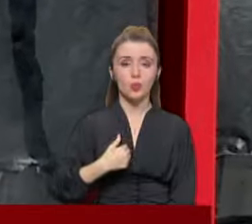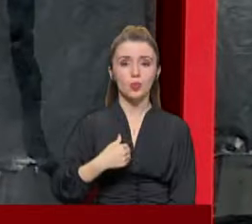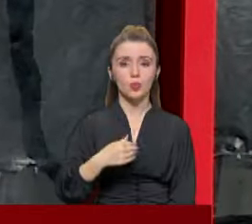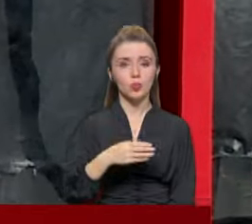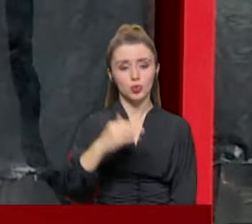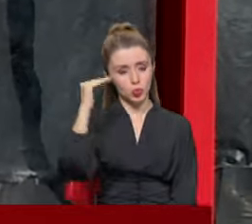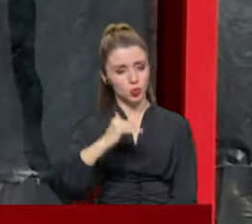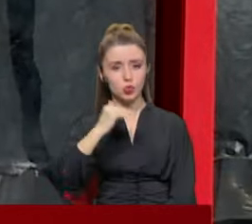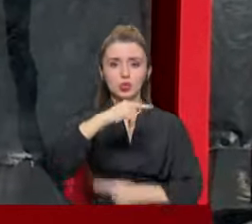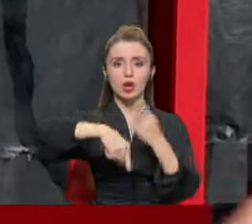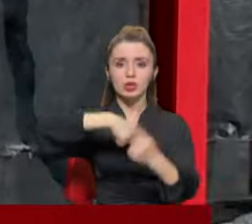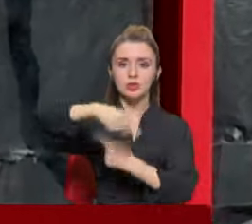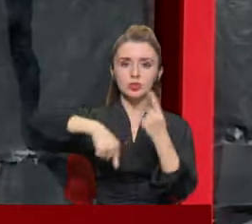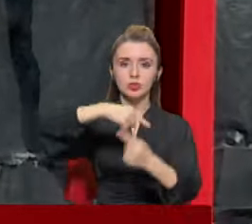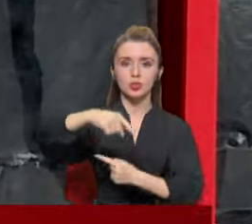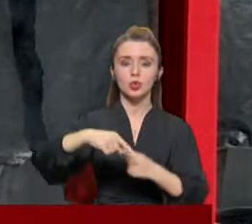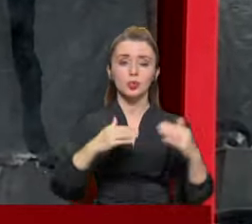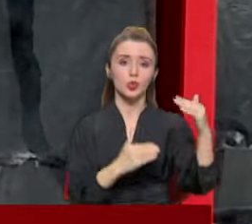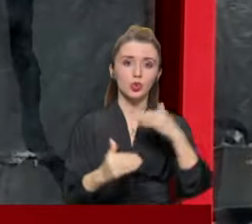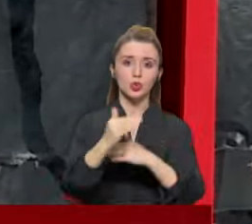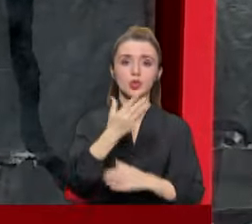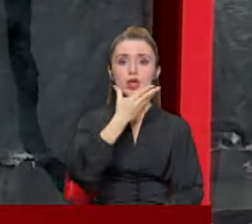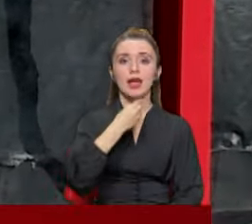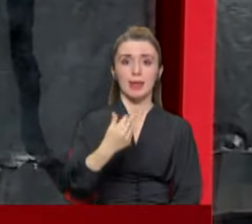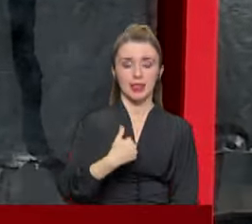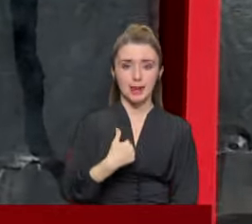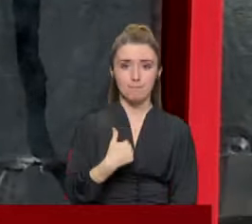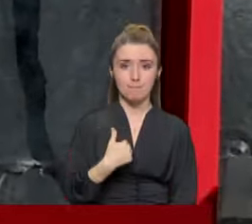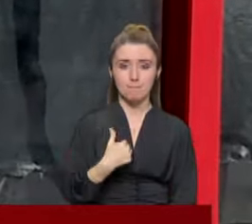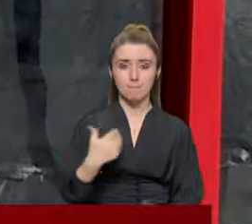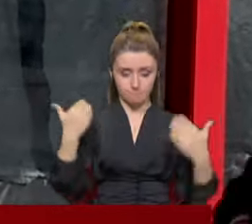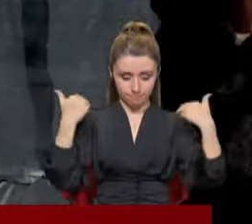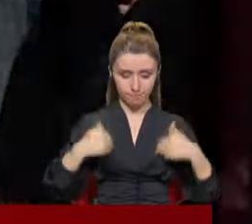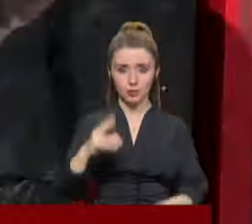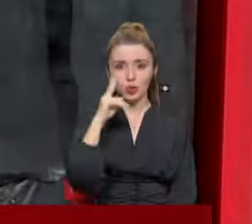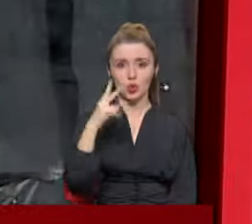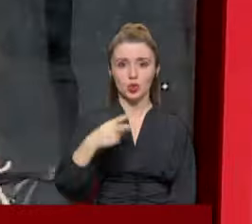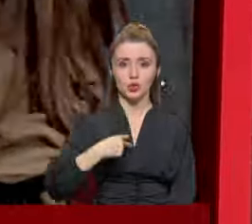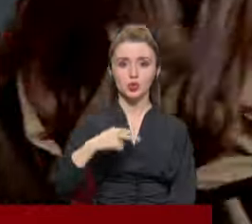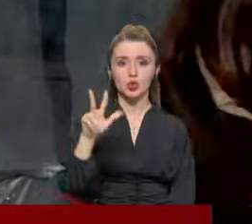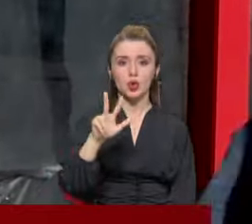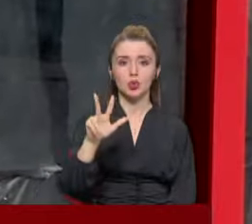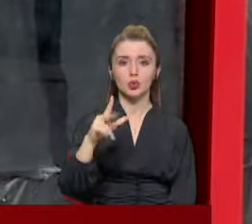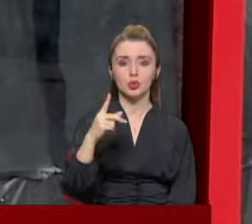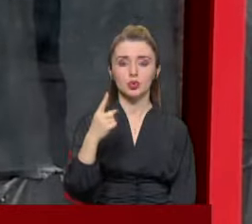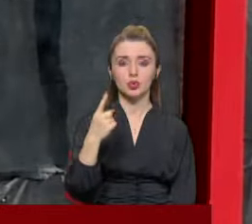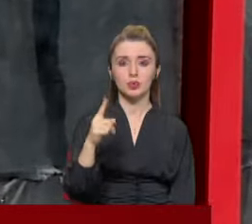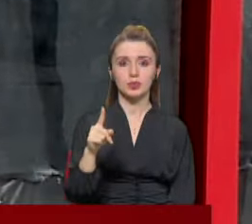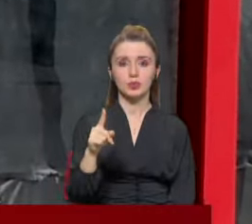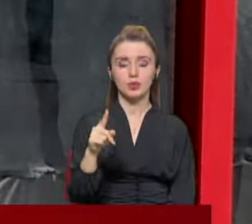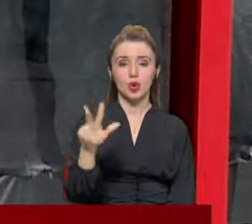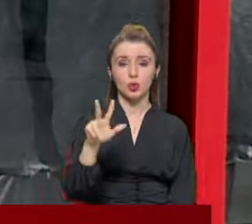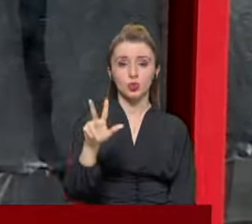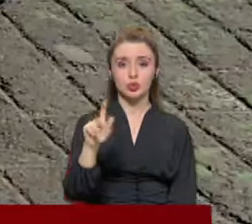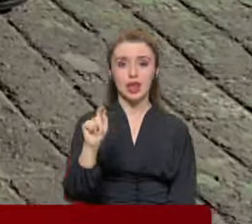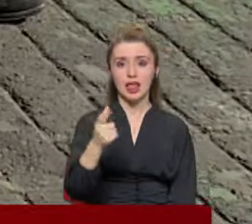yer arıyoruz emekliler. Ve üst düzey emeklisiyiz yani. Halimizi görüyorsunuz. 30 lira 50 lira yani bir